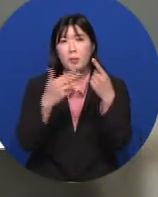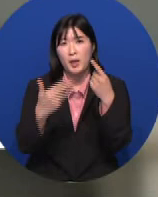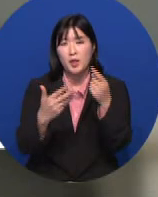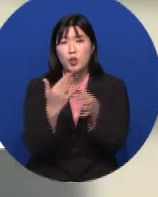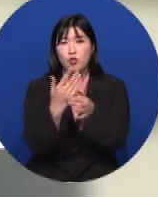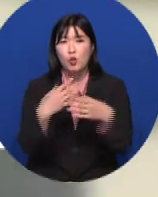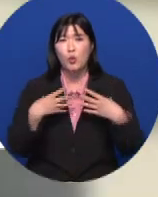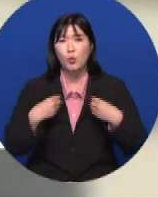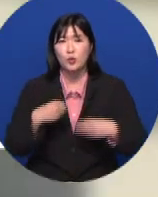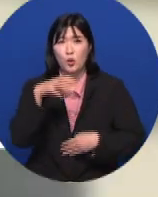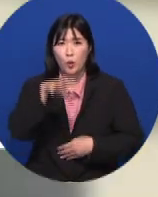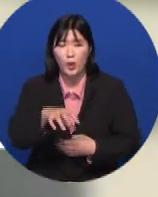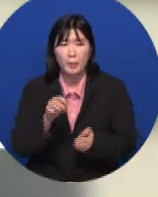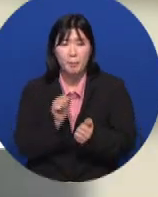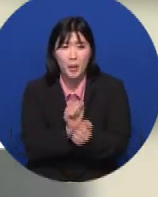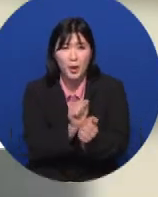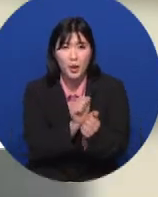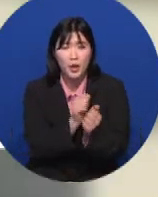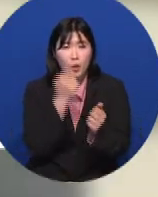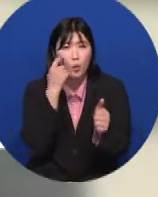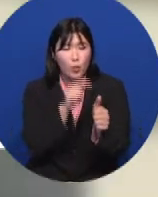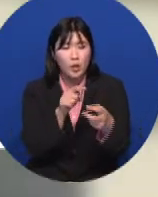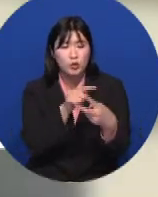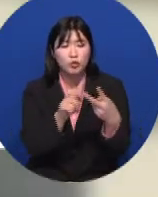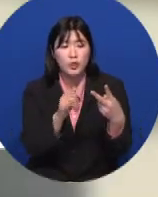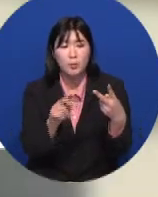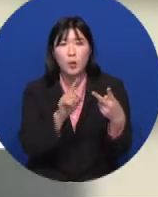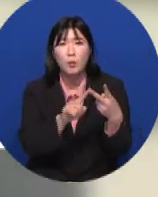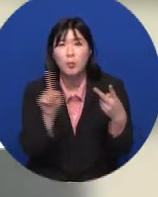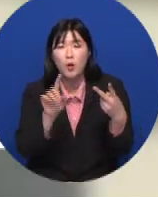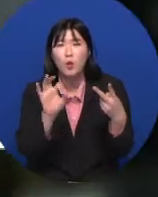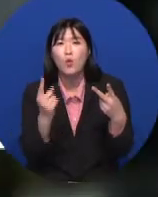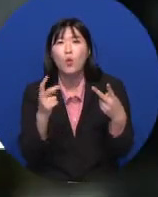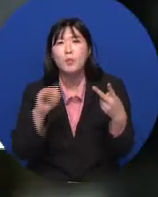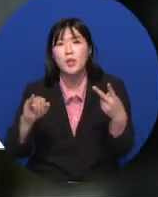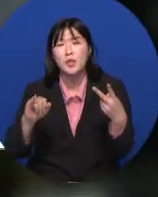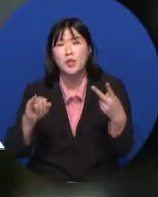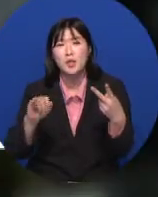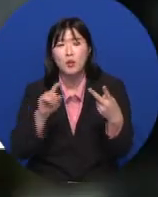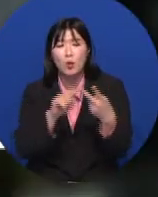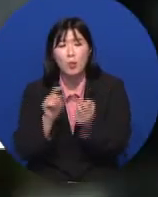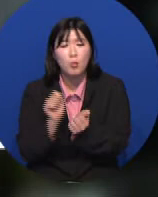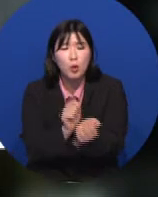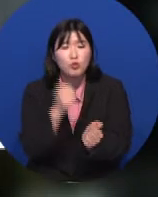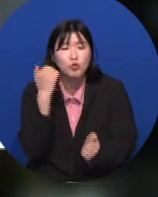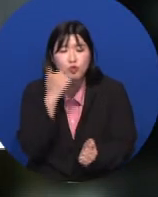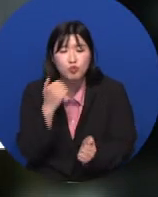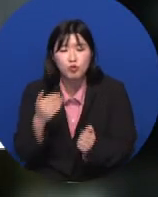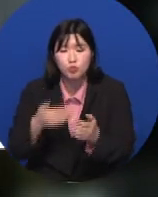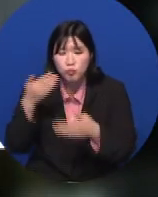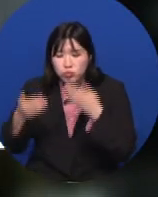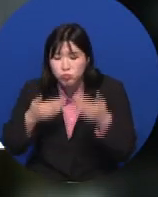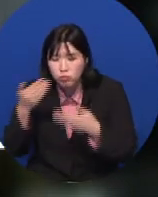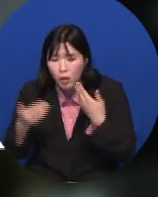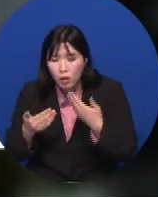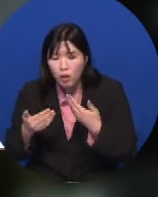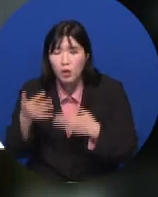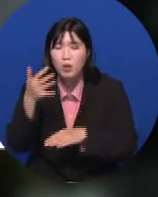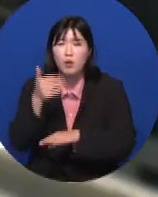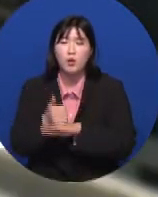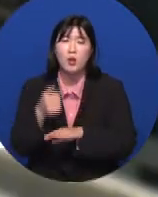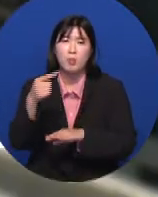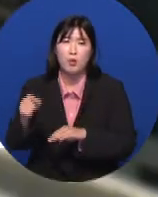온천장에서 확진된 2명 가운데 1명이 오미 그런 으로 확인돼 역학 조사를 벌인 결과 지난 9일